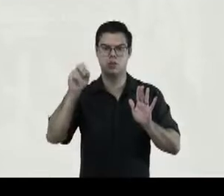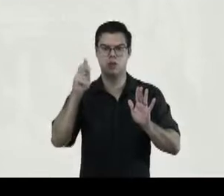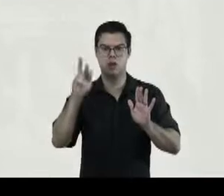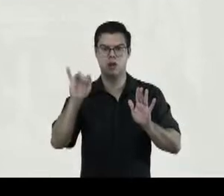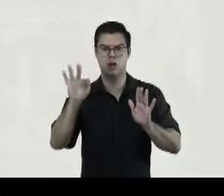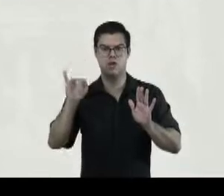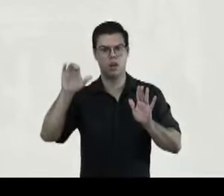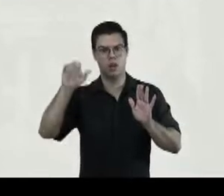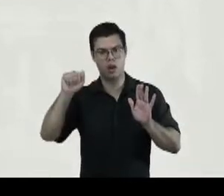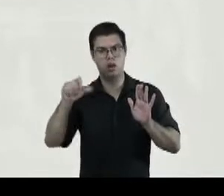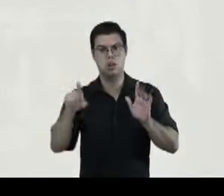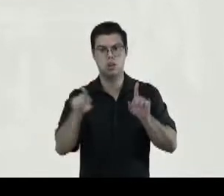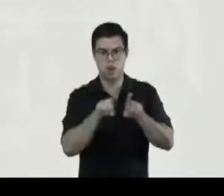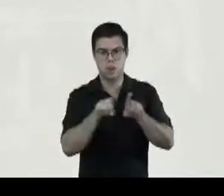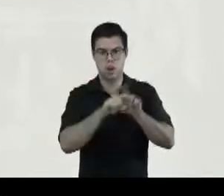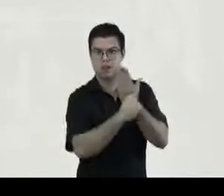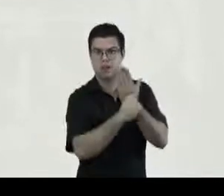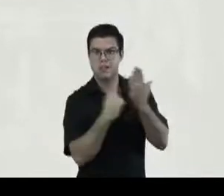C'est